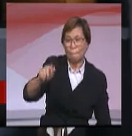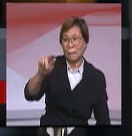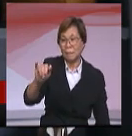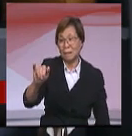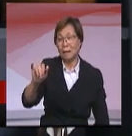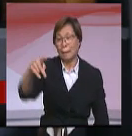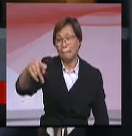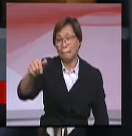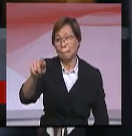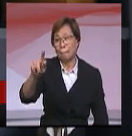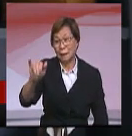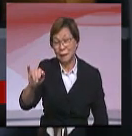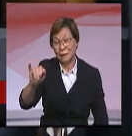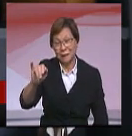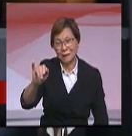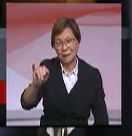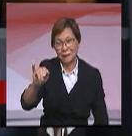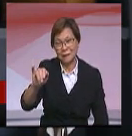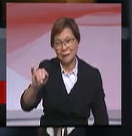pusat